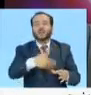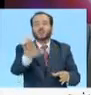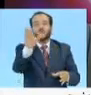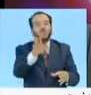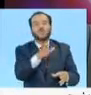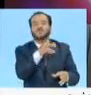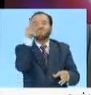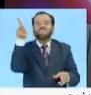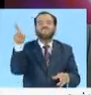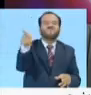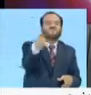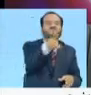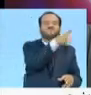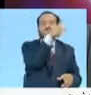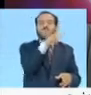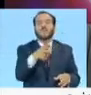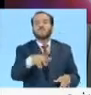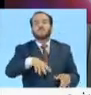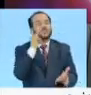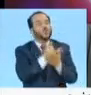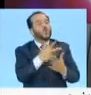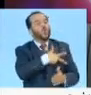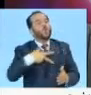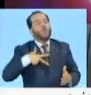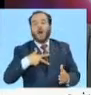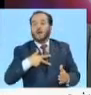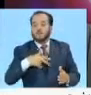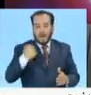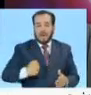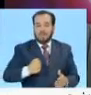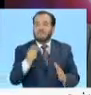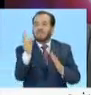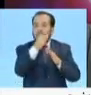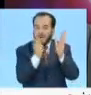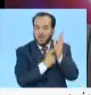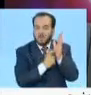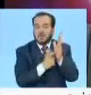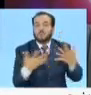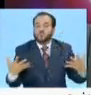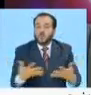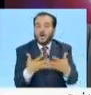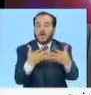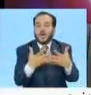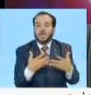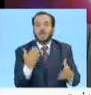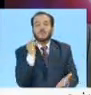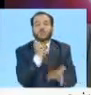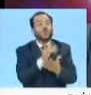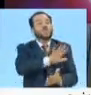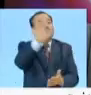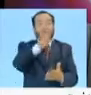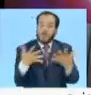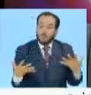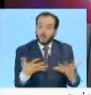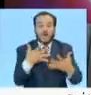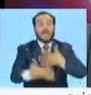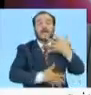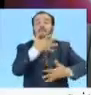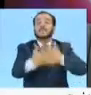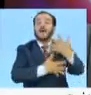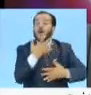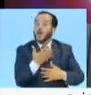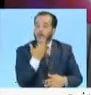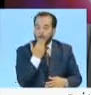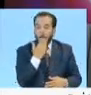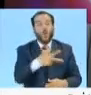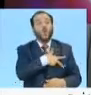للاستئثار للديكتاتورية، لم تقدم لا على مستوى التشريع ولا على مستوى شراكة الشعب في إدارة البلاد من